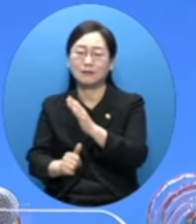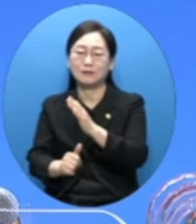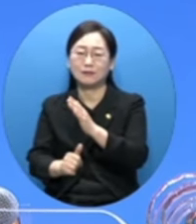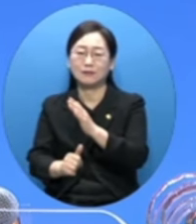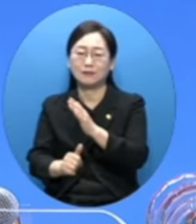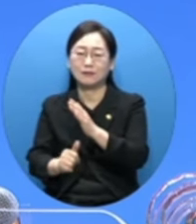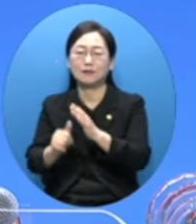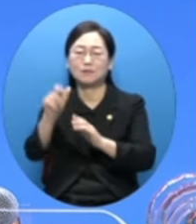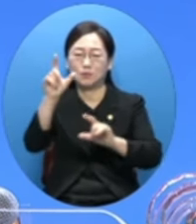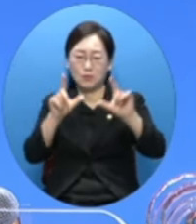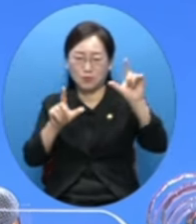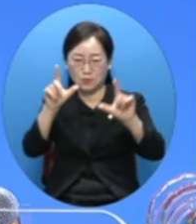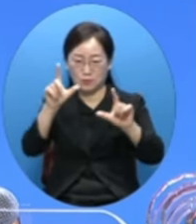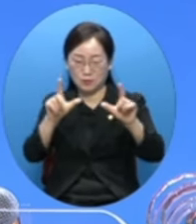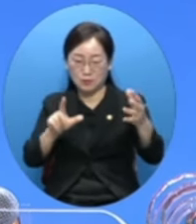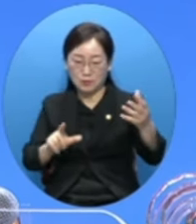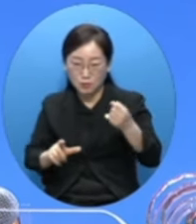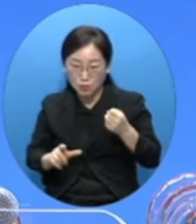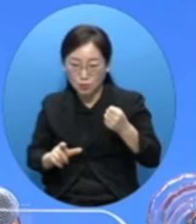그 모습으로 태어나서